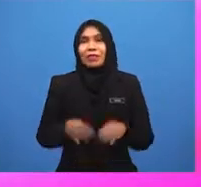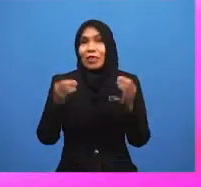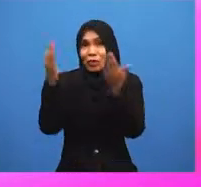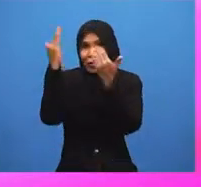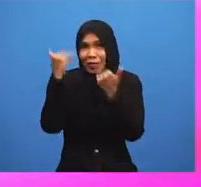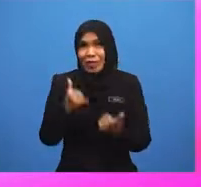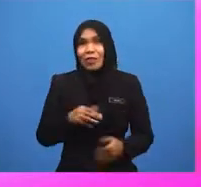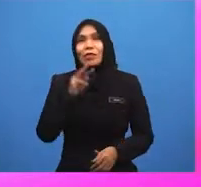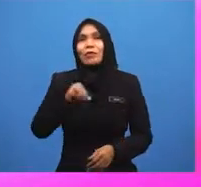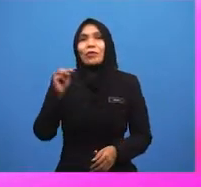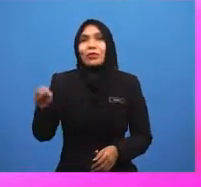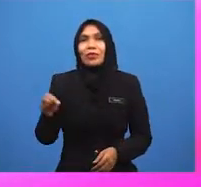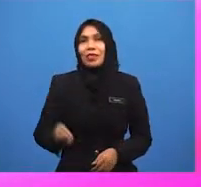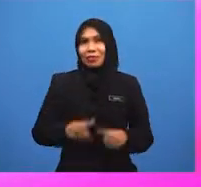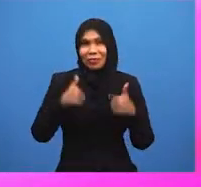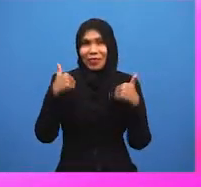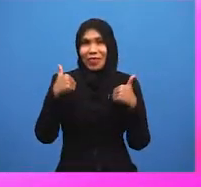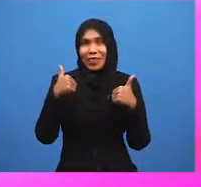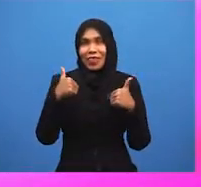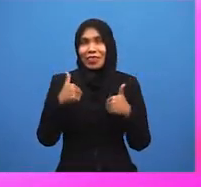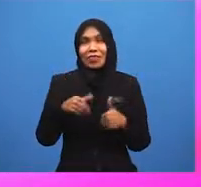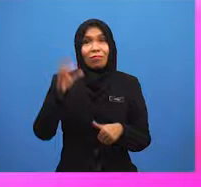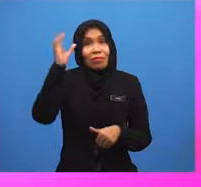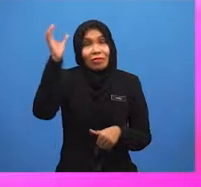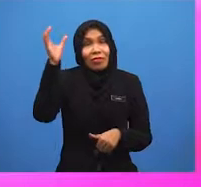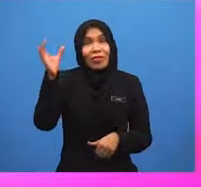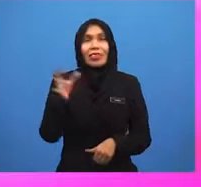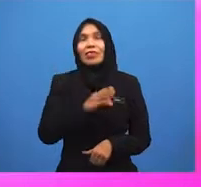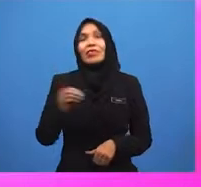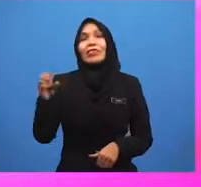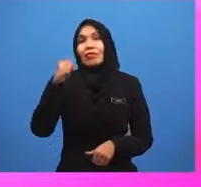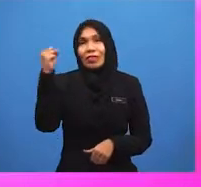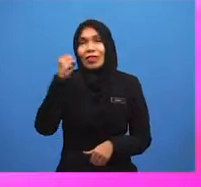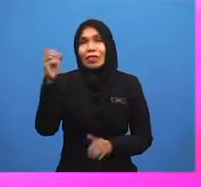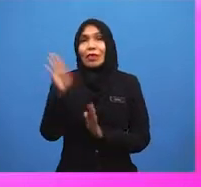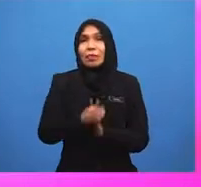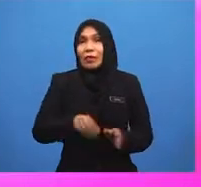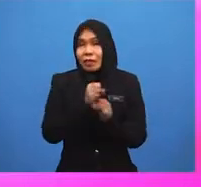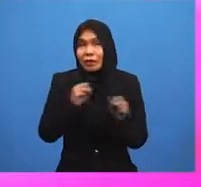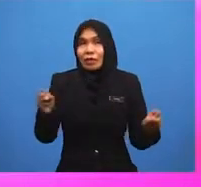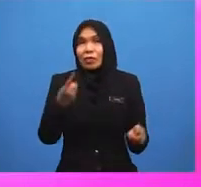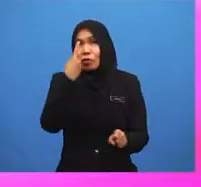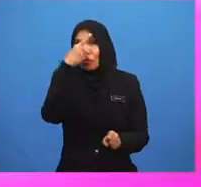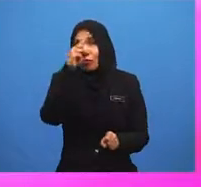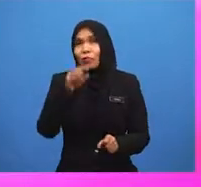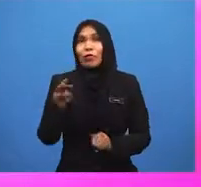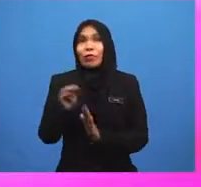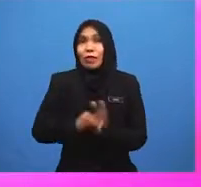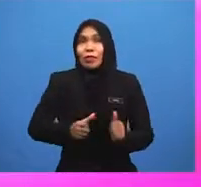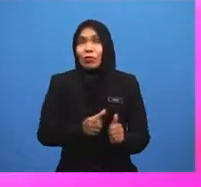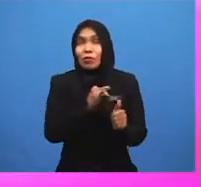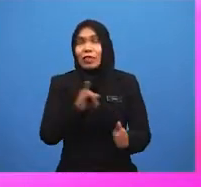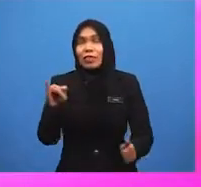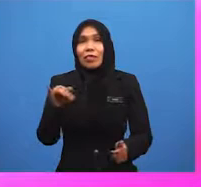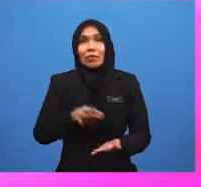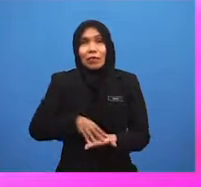berharap murid-murid sihat, cergas dan sentiasa bersedia untuk mengikuti pengajaran